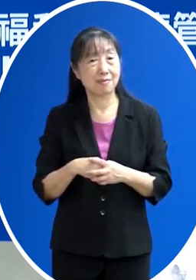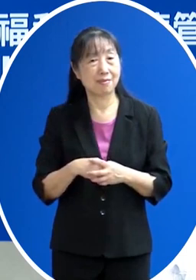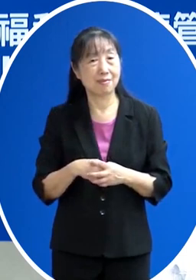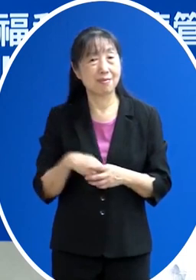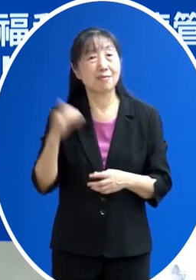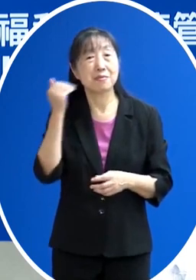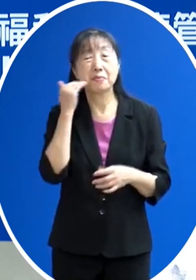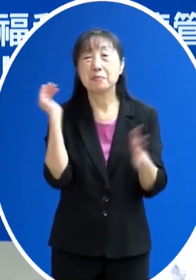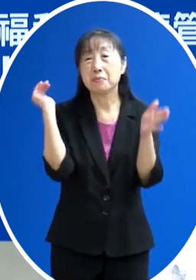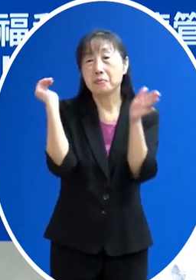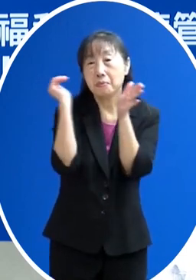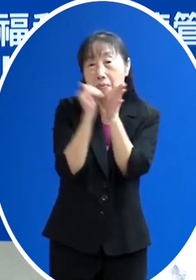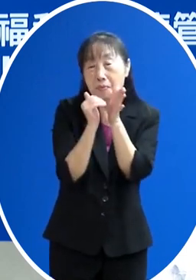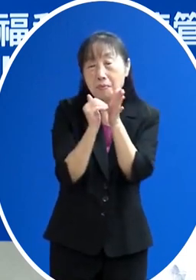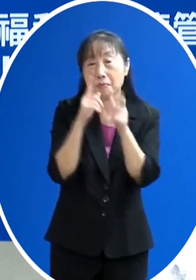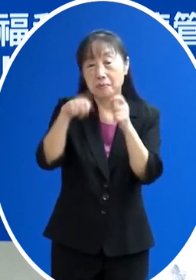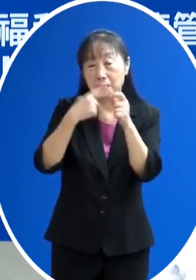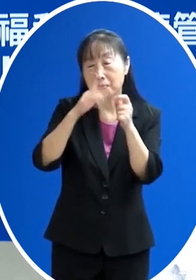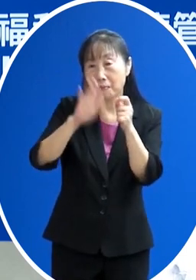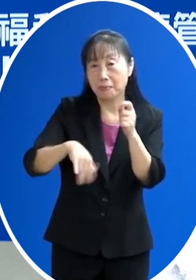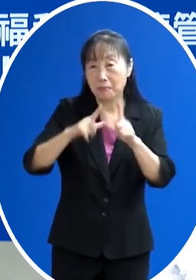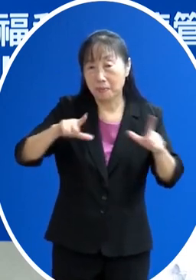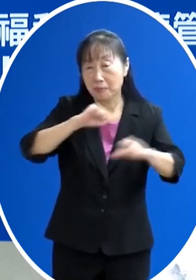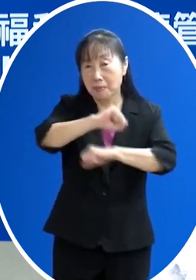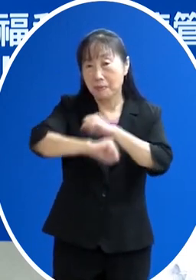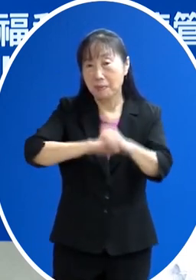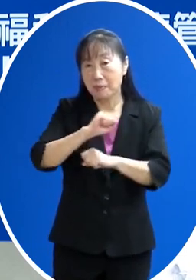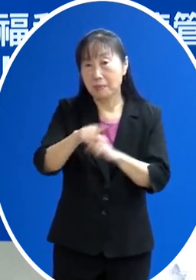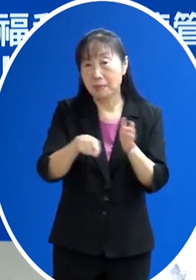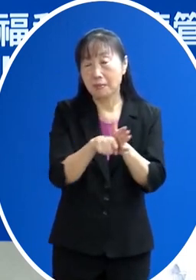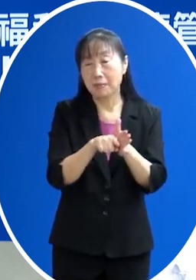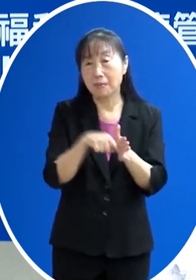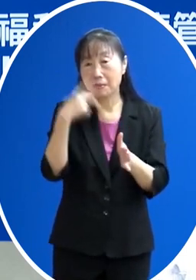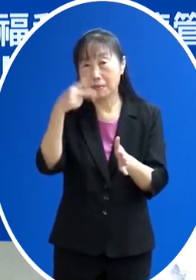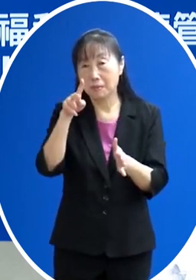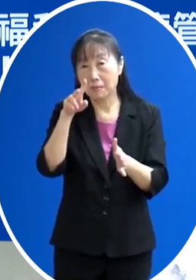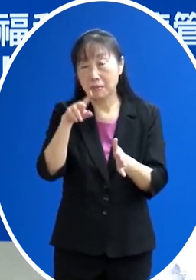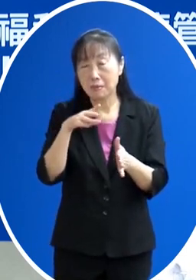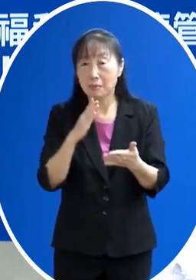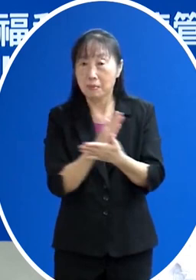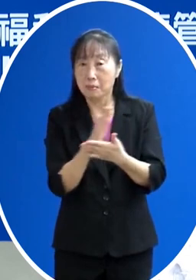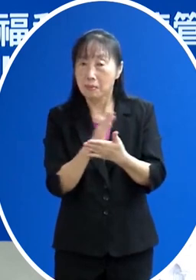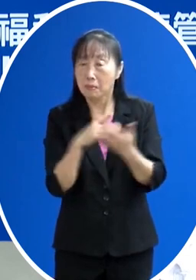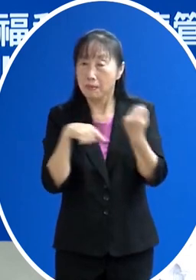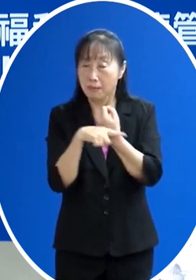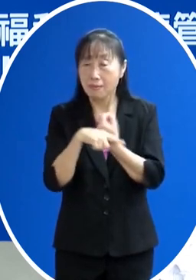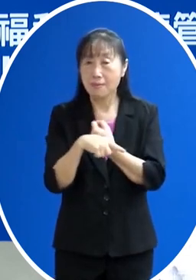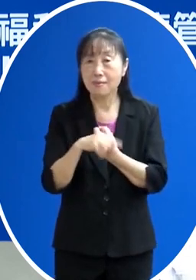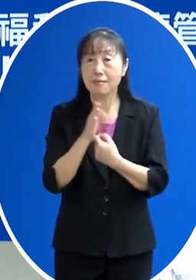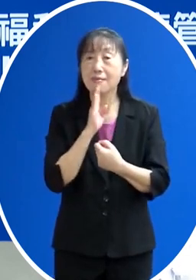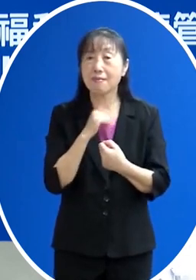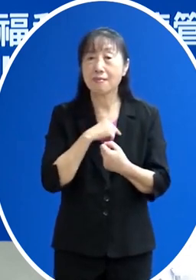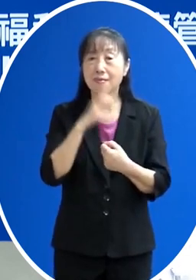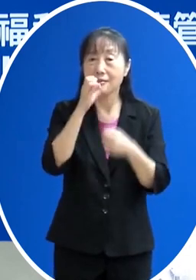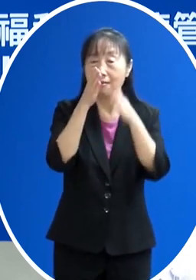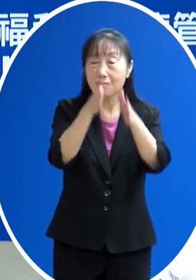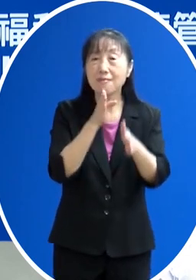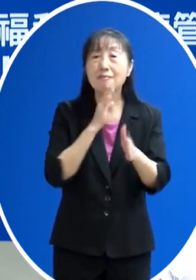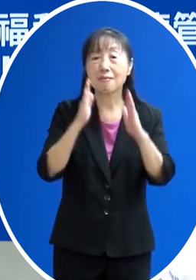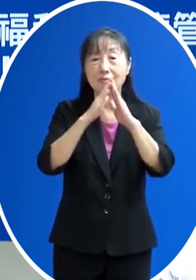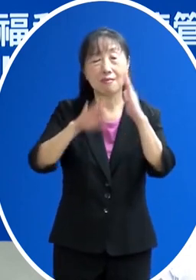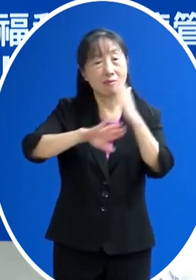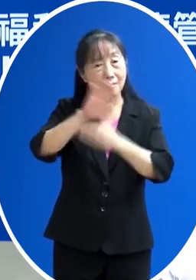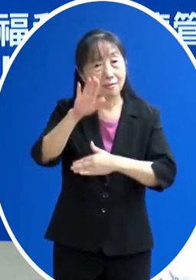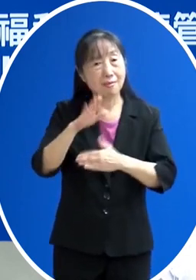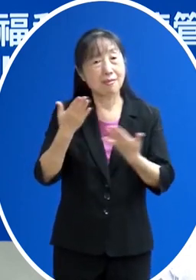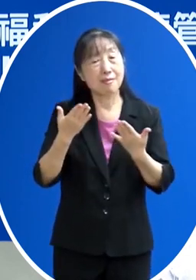岁末的这个大型活动的这个口罩规定，我们会再看变化，再另行研拟。但是大致上的方向就是室外